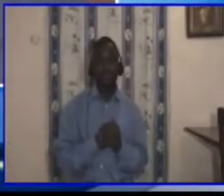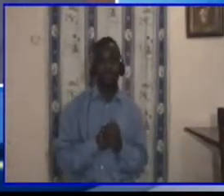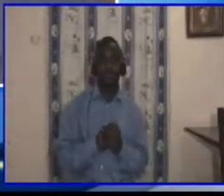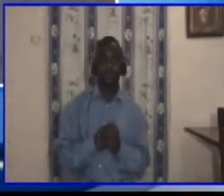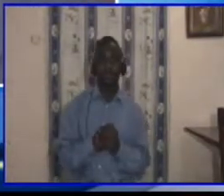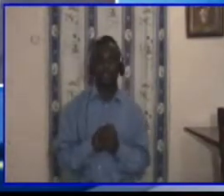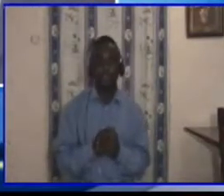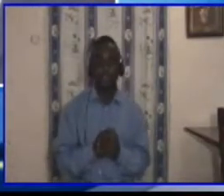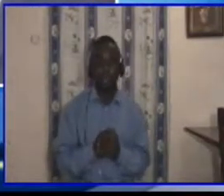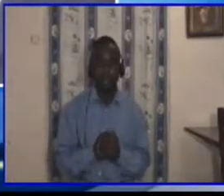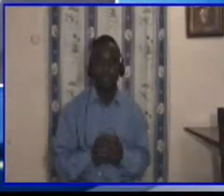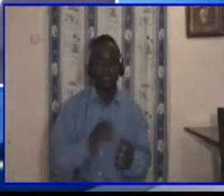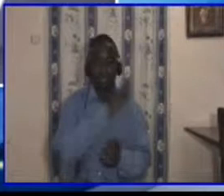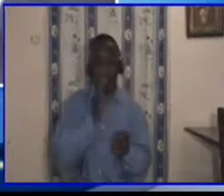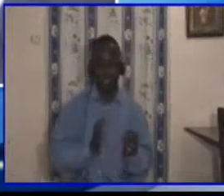signore